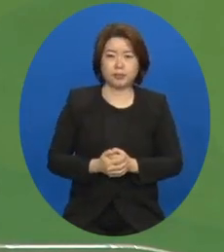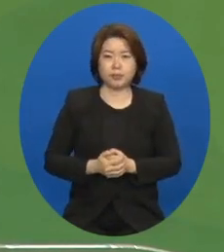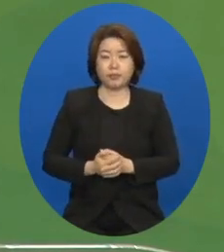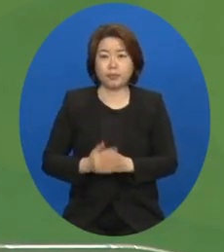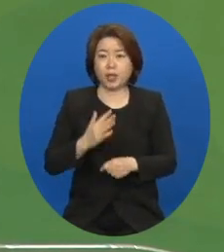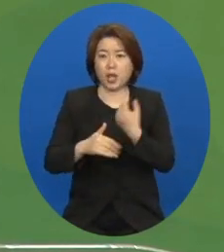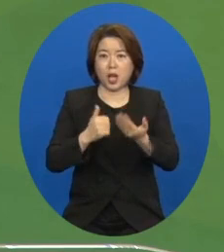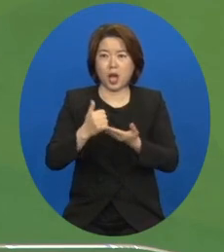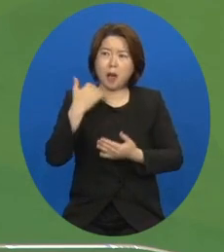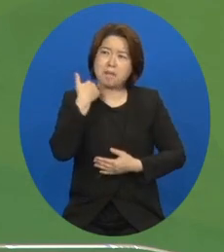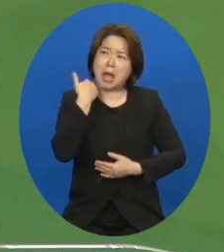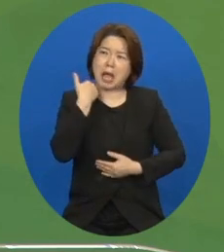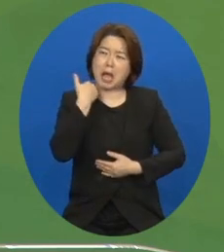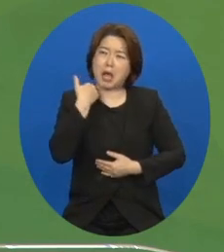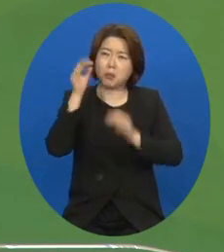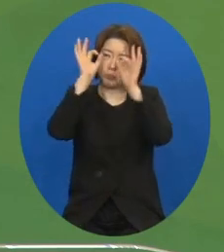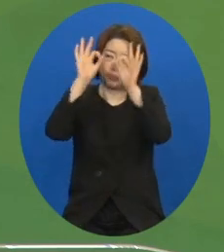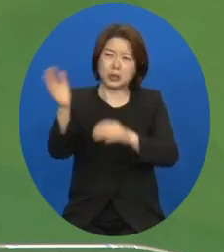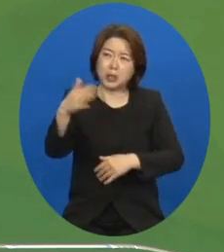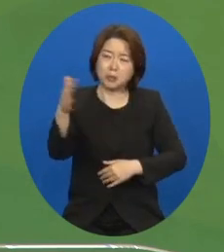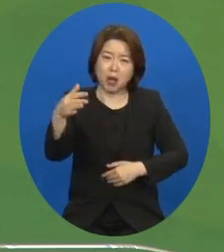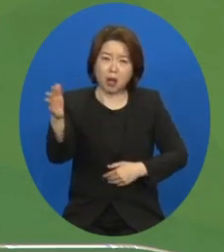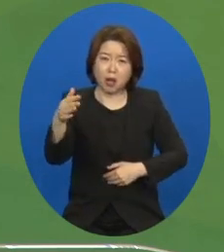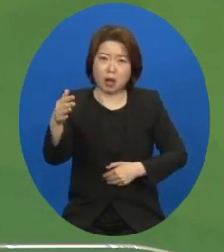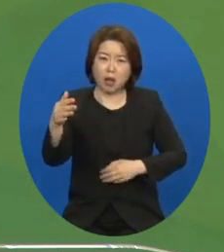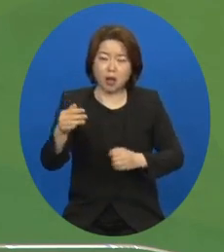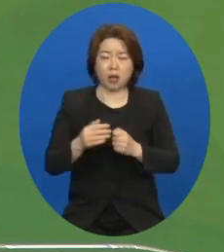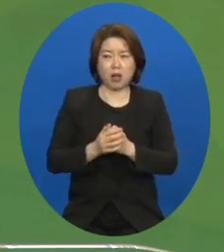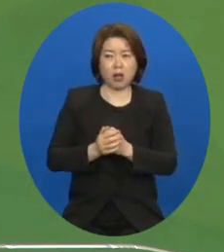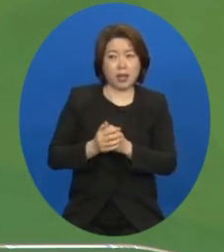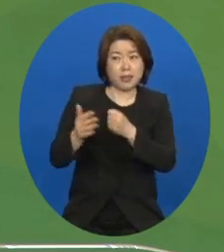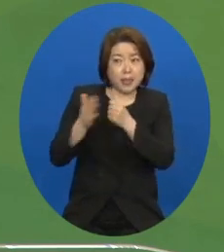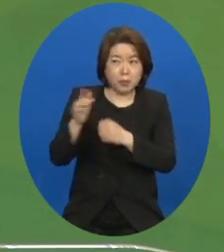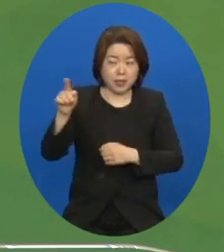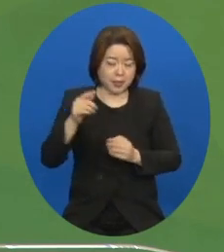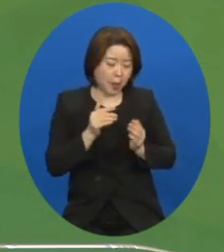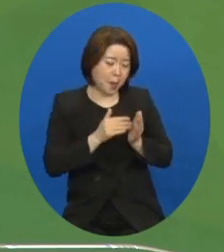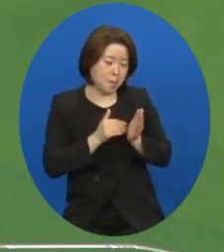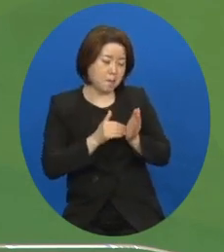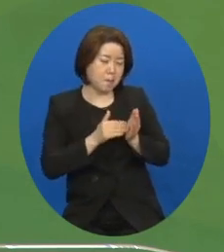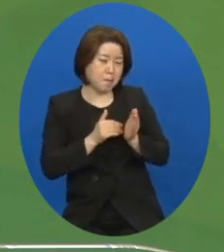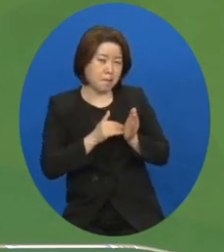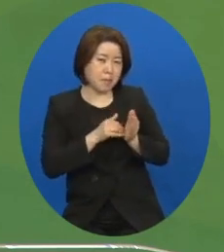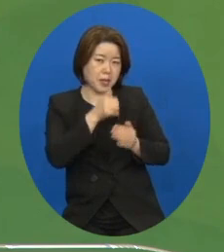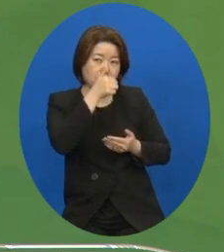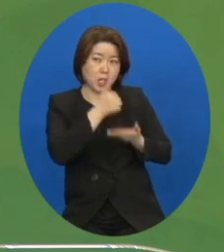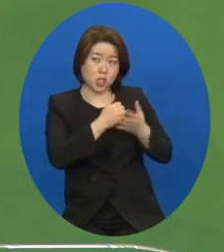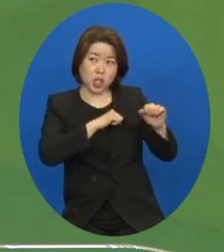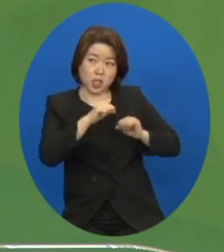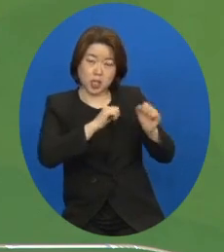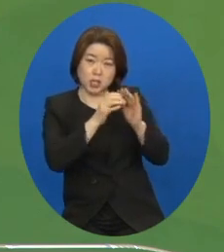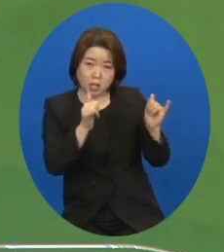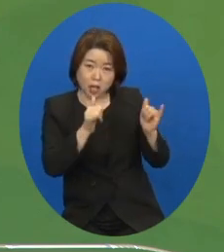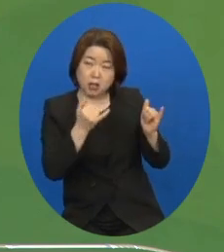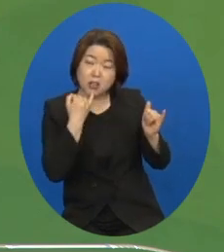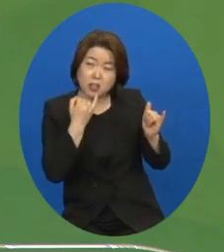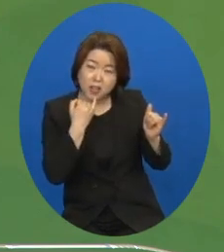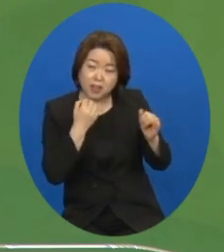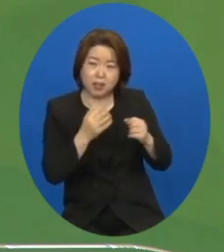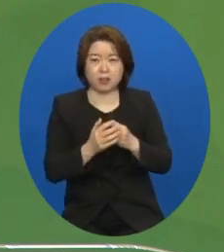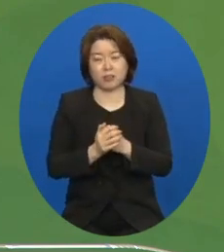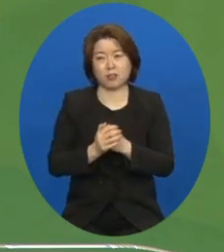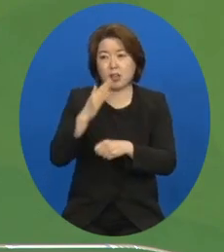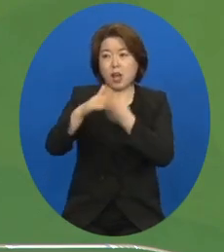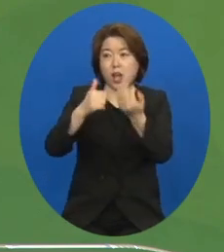하나님 보이지 않는다고 그게 은밀한 죄라고 생각하는 사람, 하나님 다 보시는